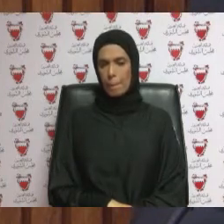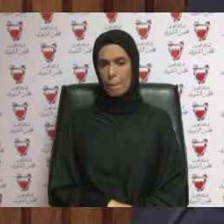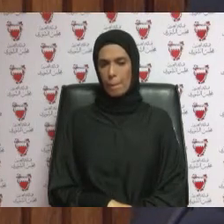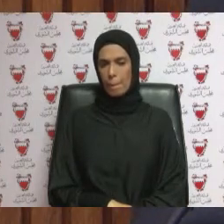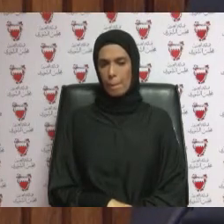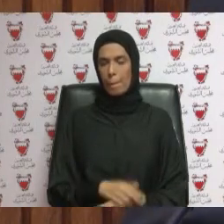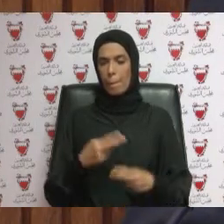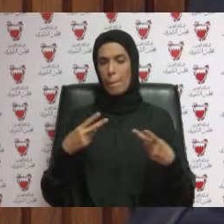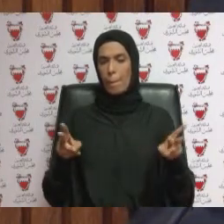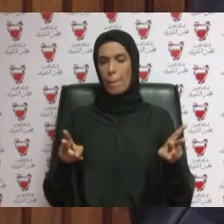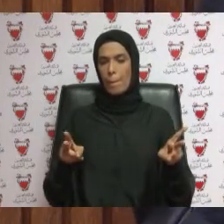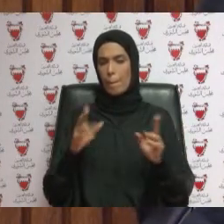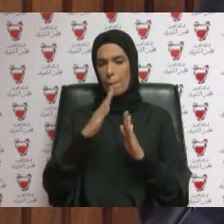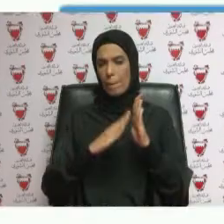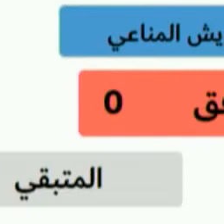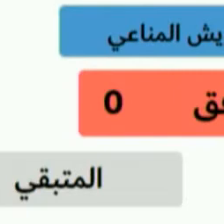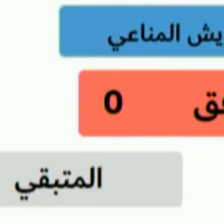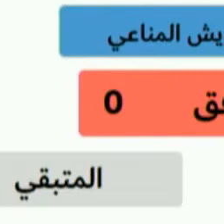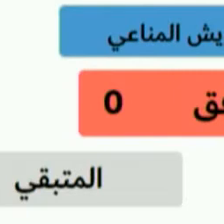الموافقون على نص الديباجة